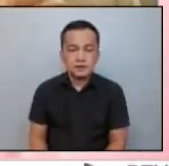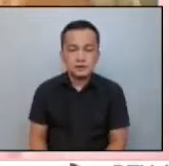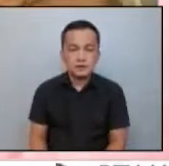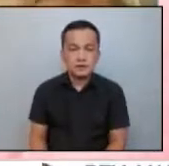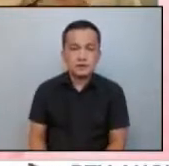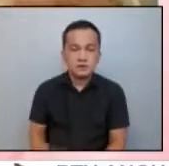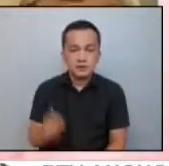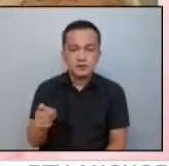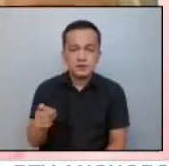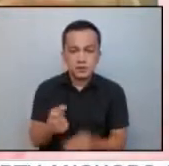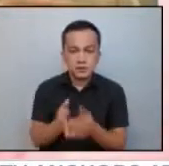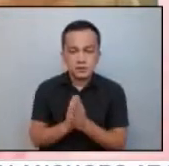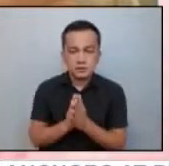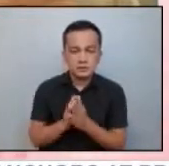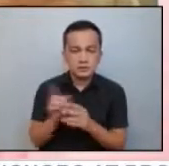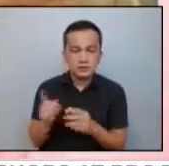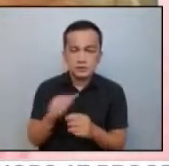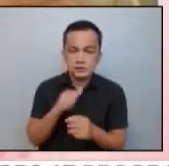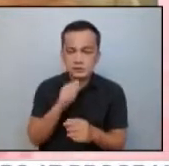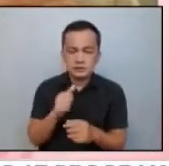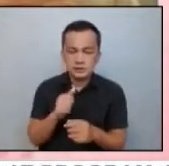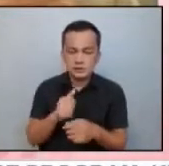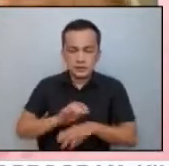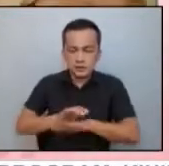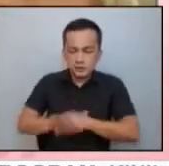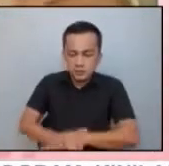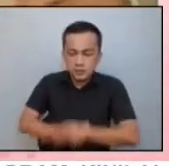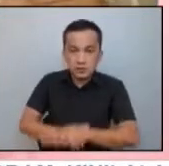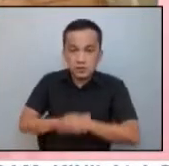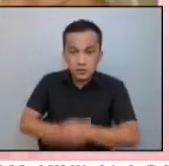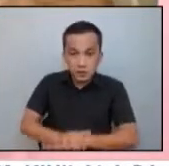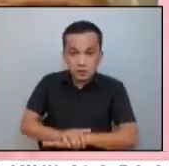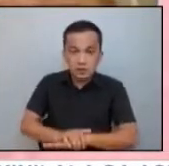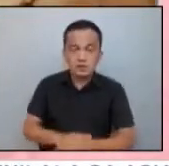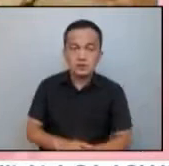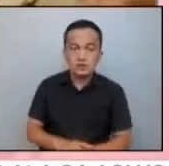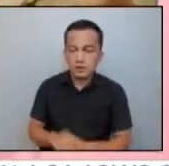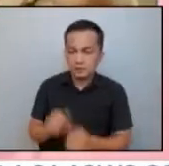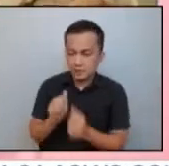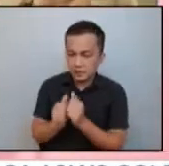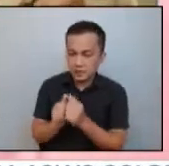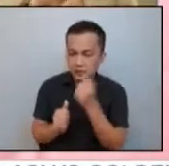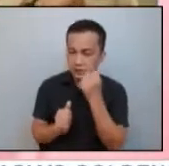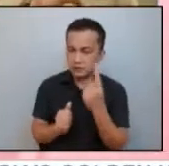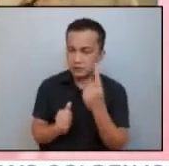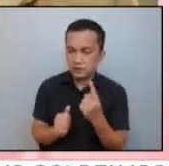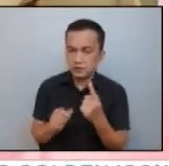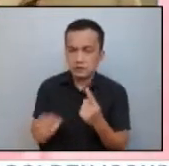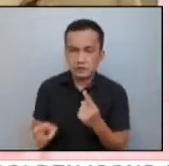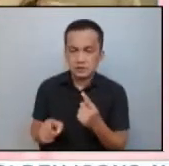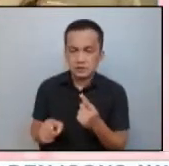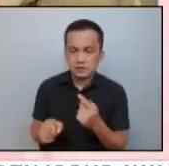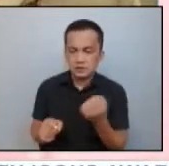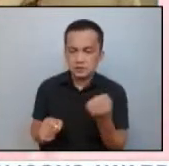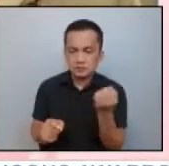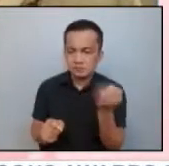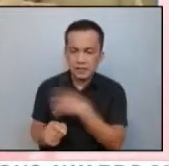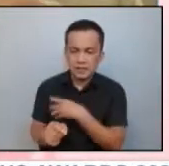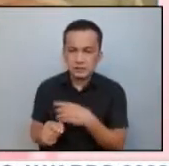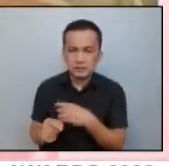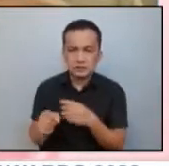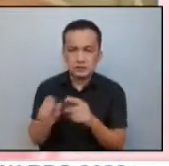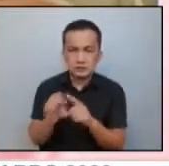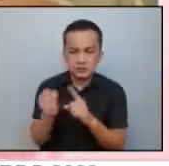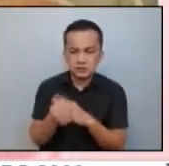nag-consent for do not resuscitate. Ibig sabihin, kung naintindihan nila na pangit na yung prognosis ng kanilang